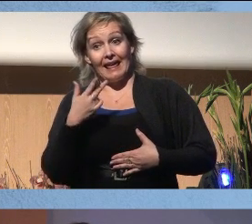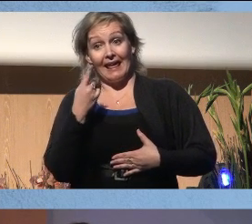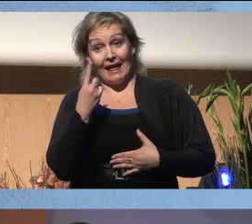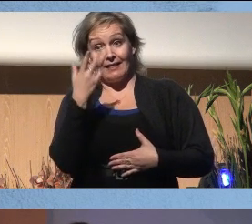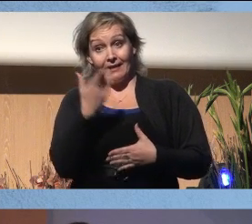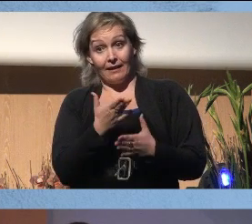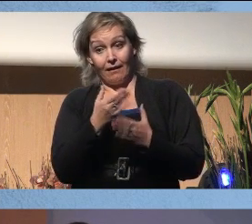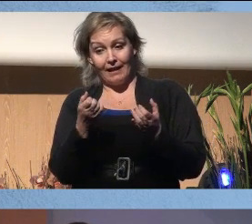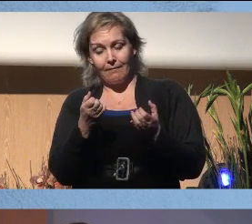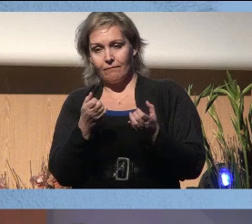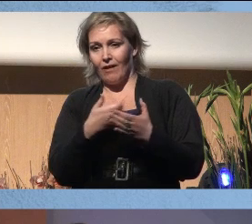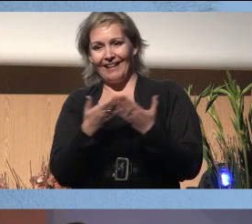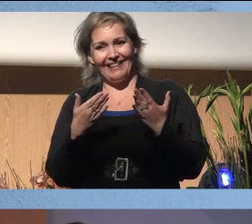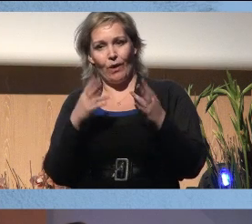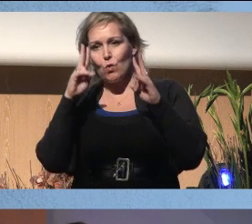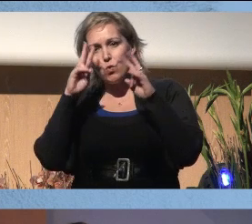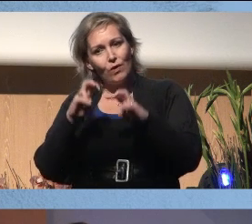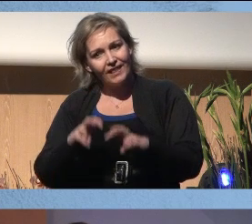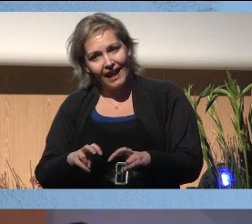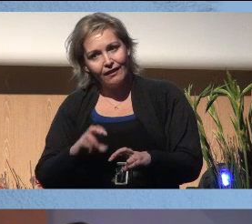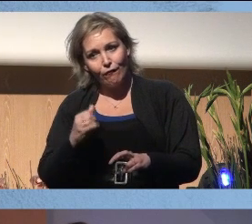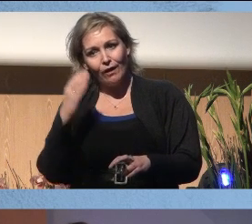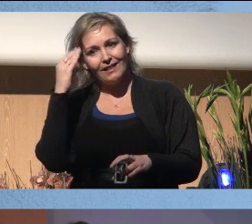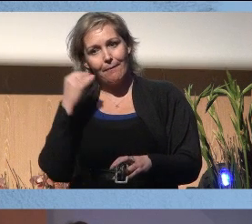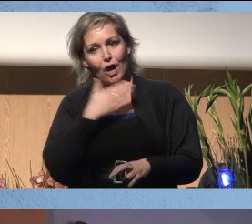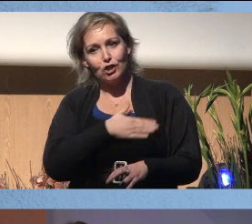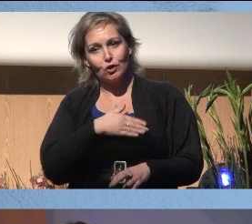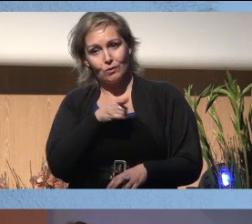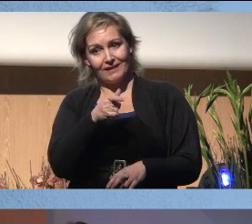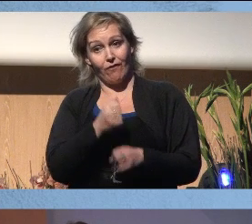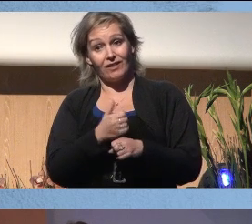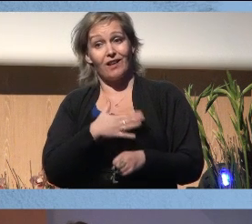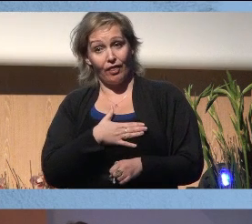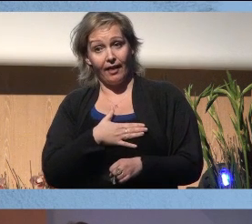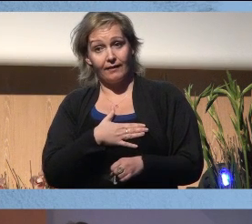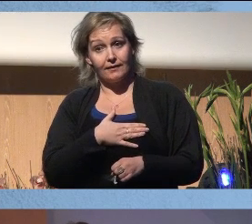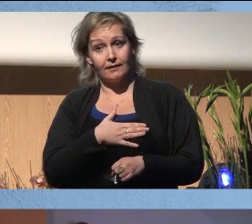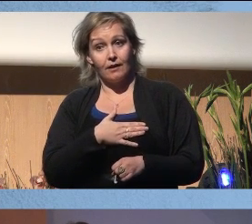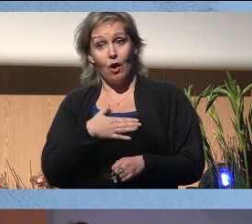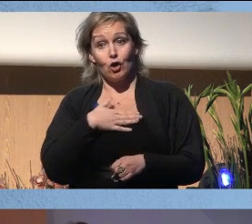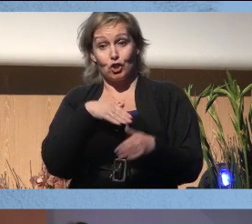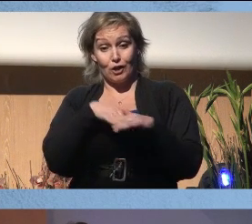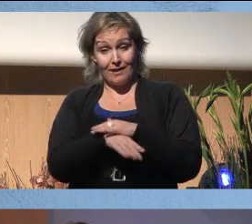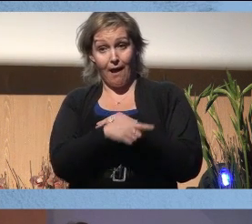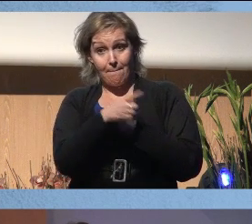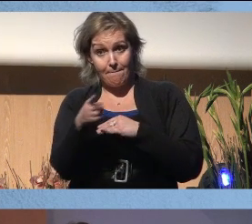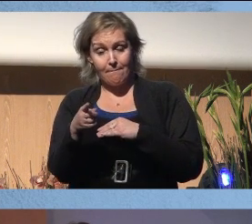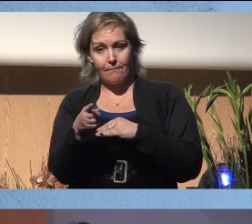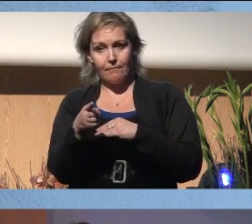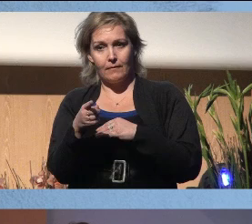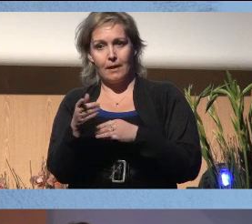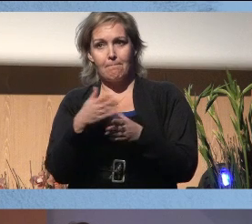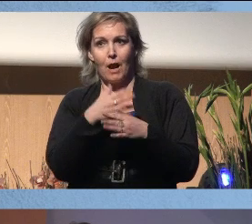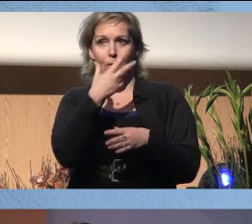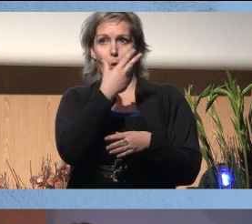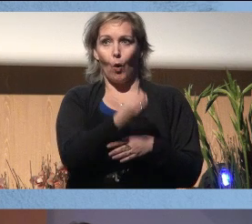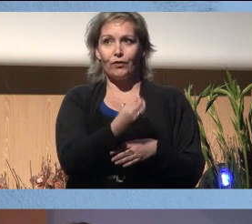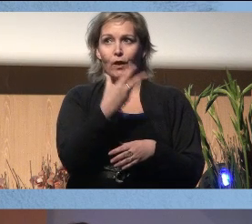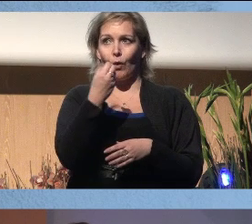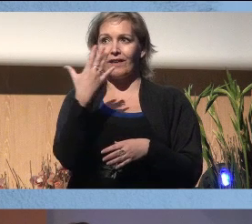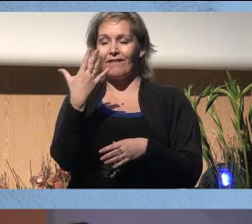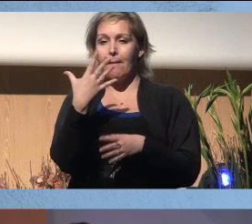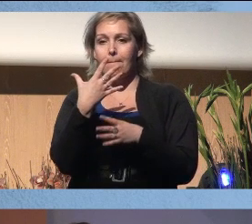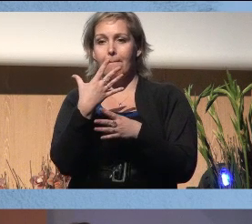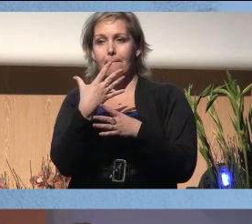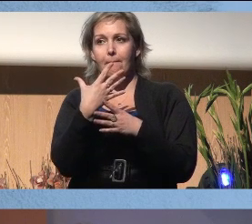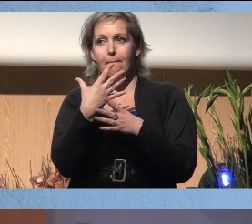1/3 av dem var overhovedet ikke utredet for demenssykdommen de hadde. Og i sykehjemmene ligger mellom 80 og 85